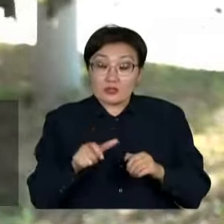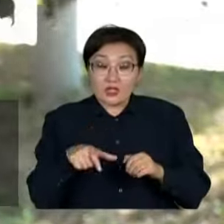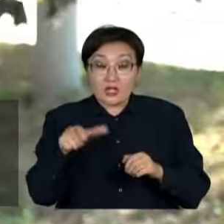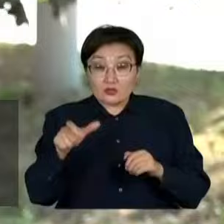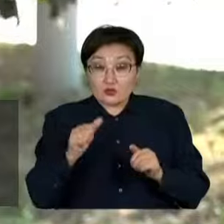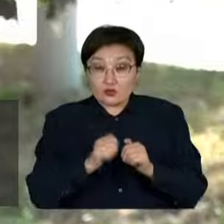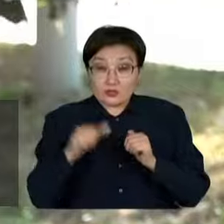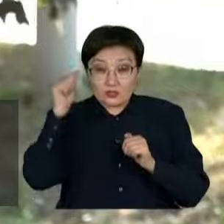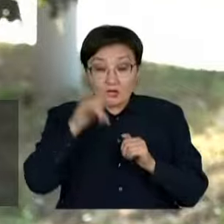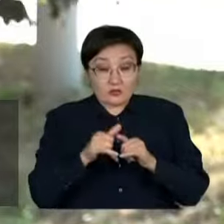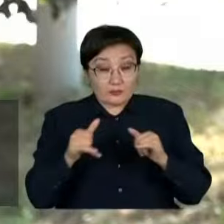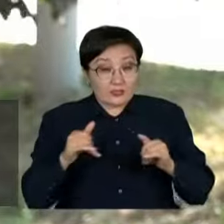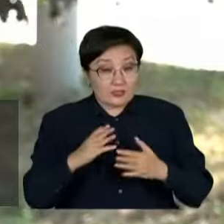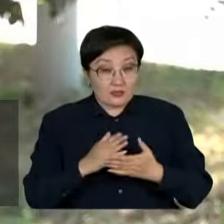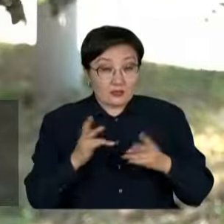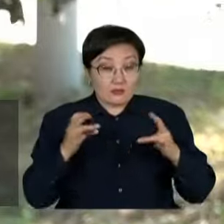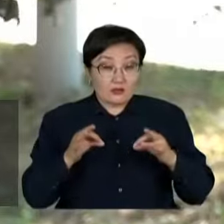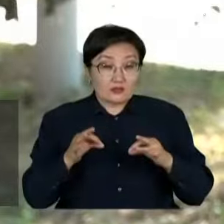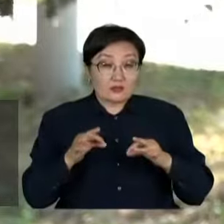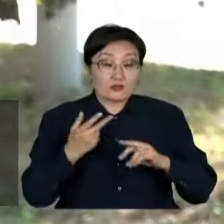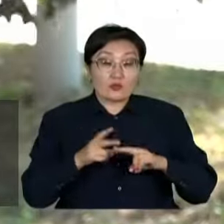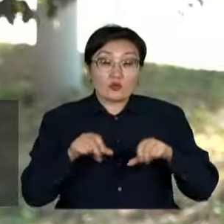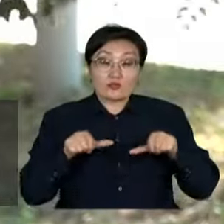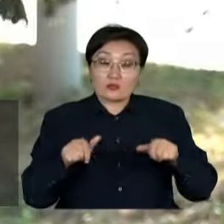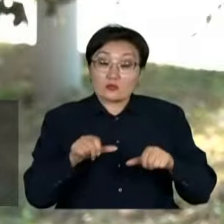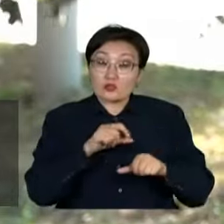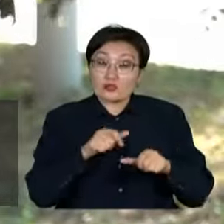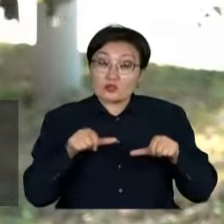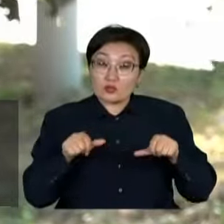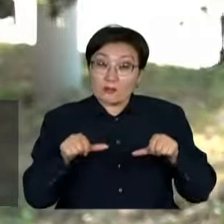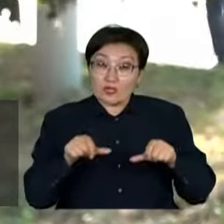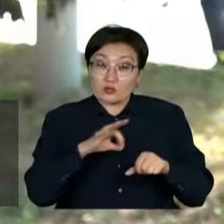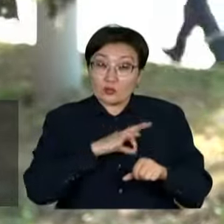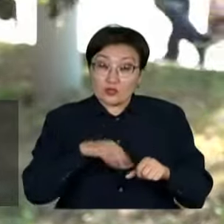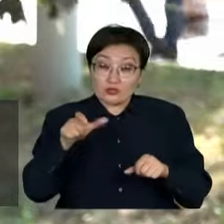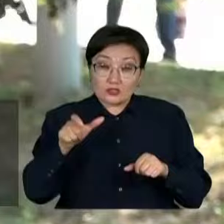келетір. Бірақта сол самокат қолданушыларында да